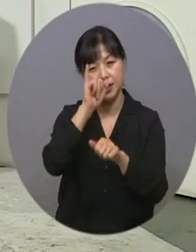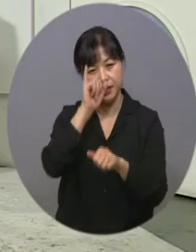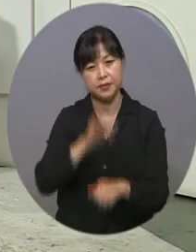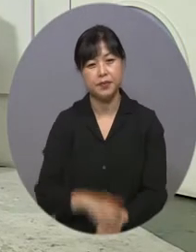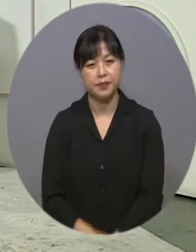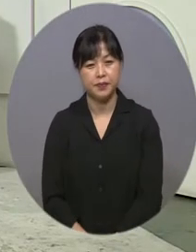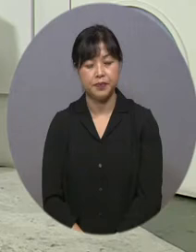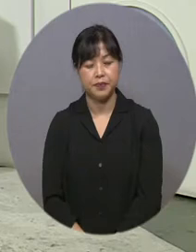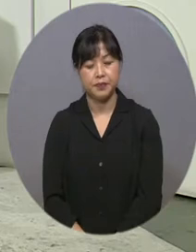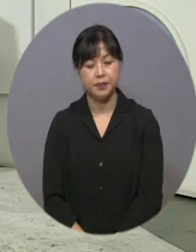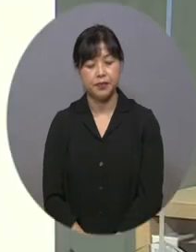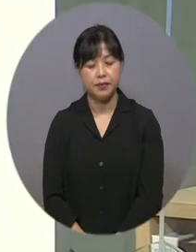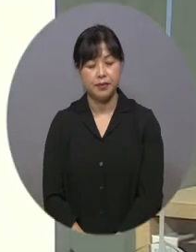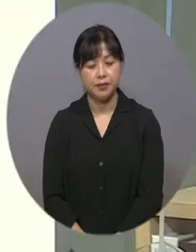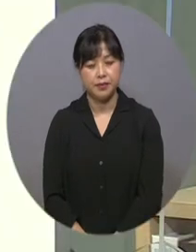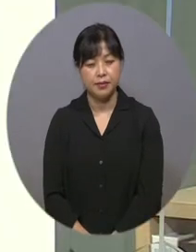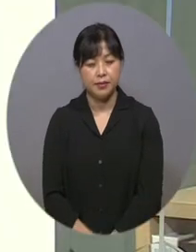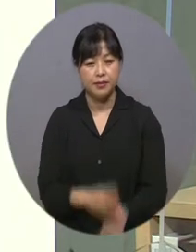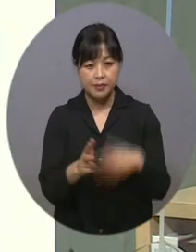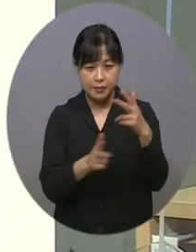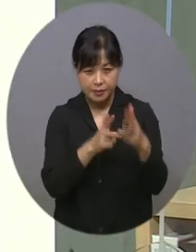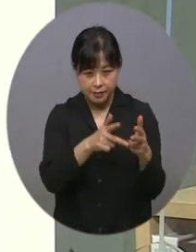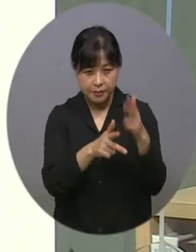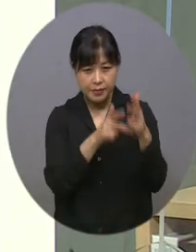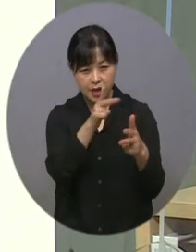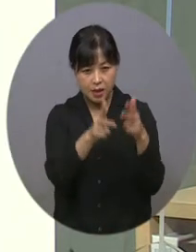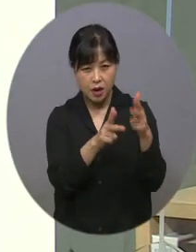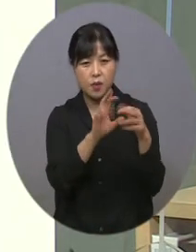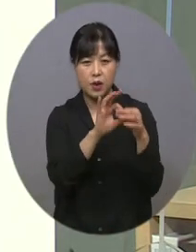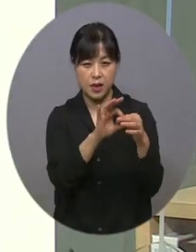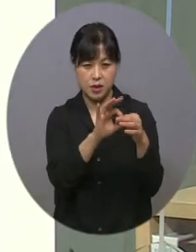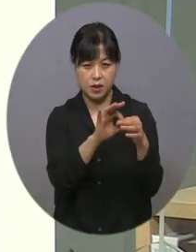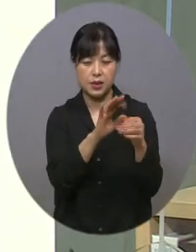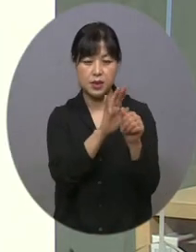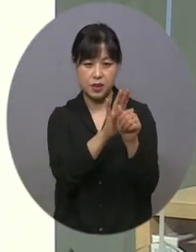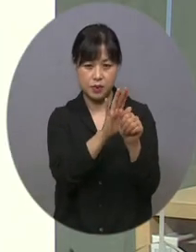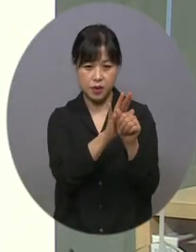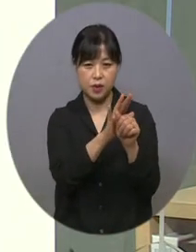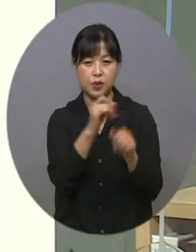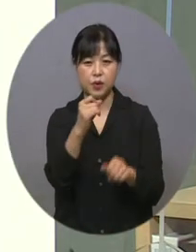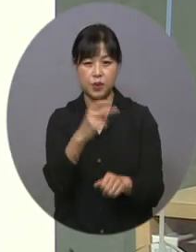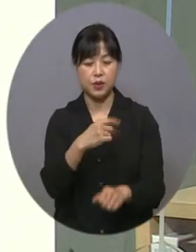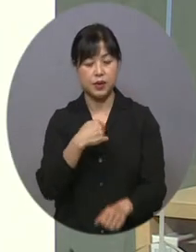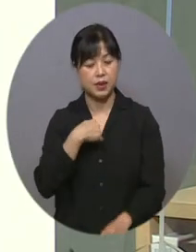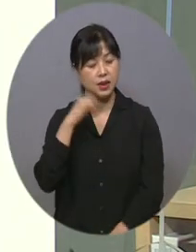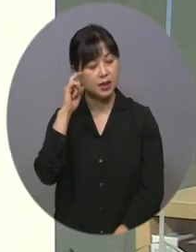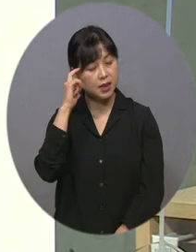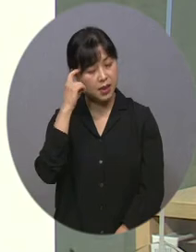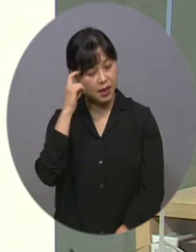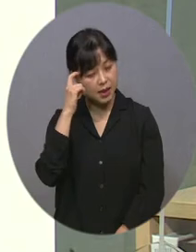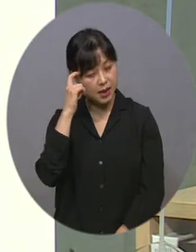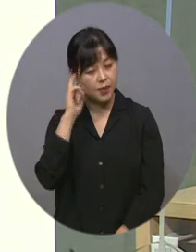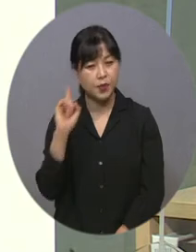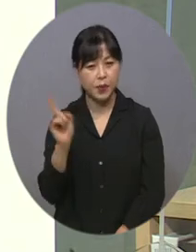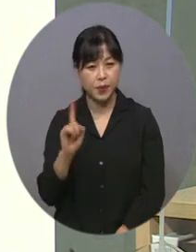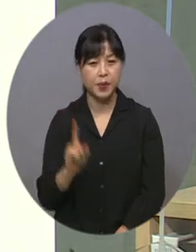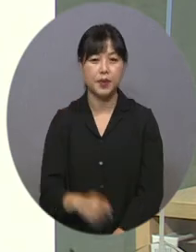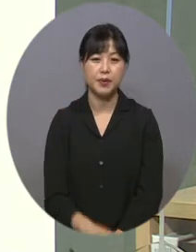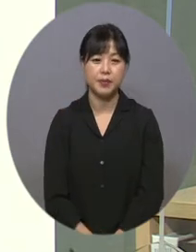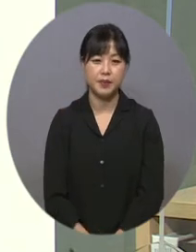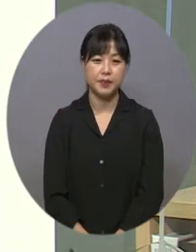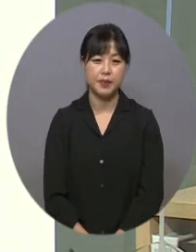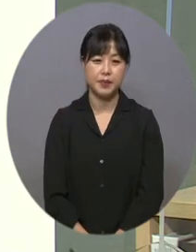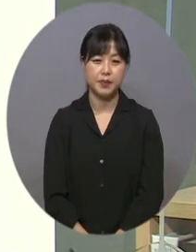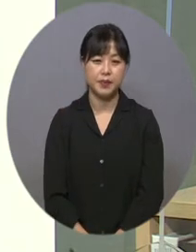이제 그런 사업적 측면도 있지만은 예. 제가 그 가상적으로 추측할 때 예, 예.